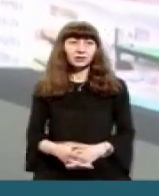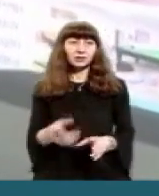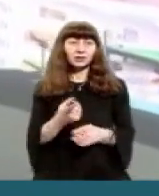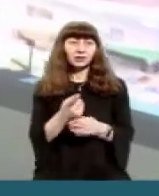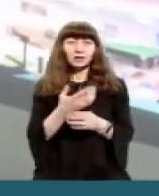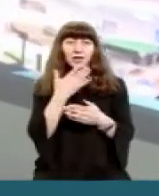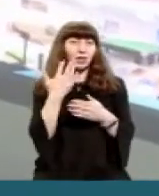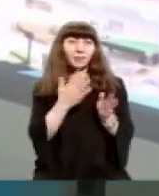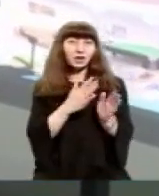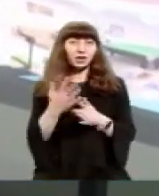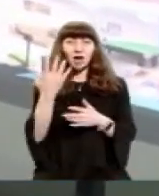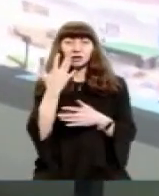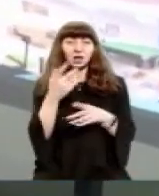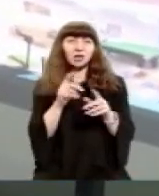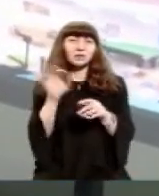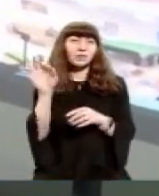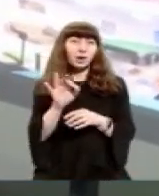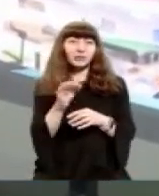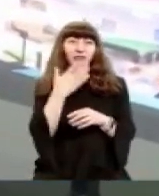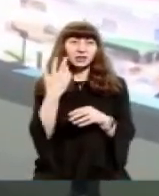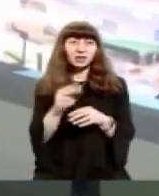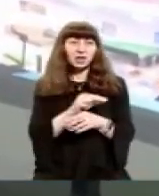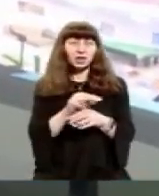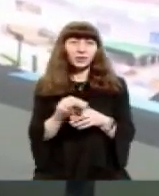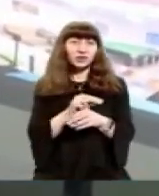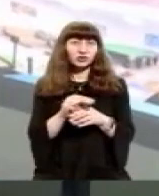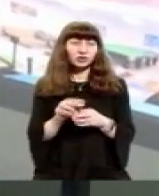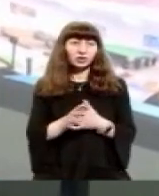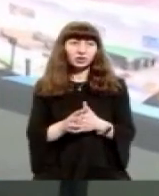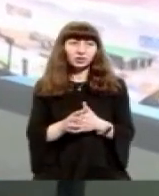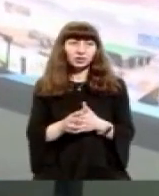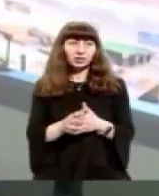с момента запуска он не ремонтировался, температурный режим.